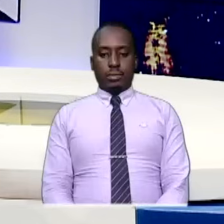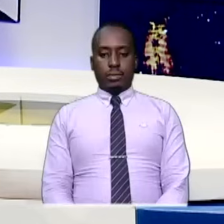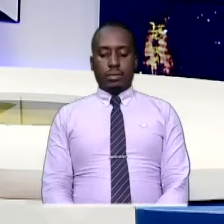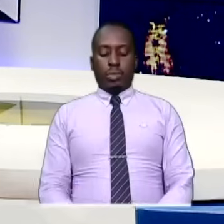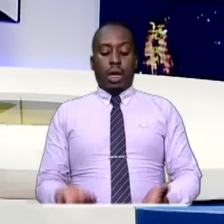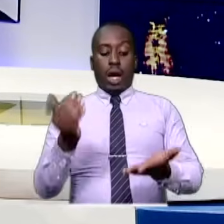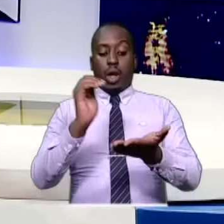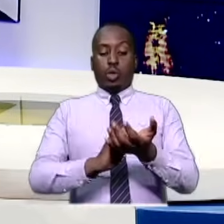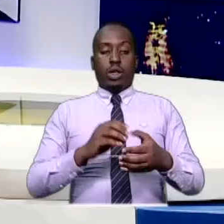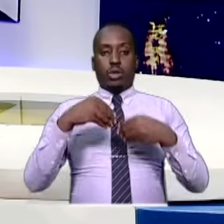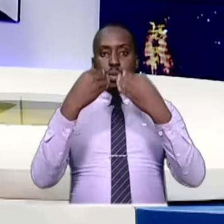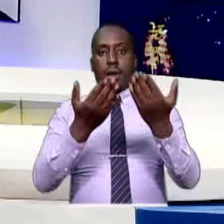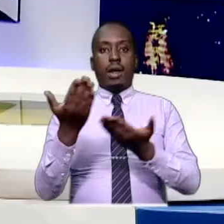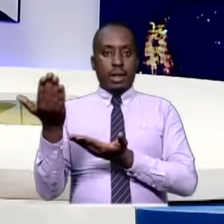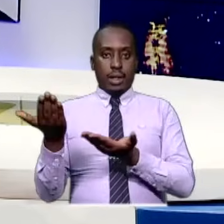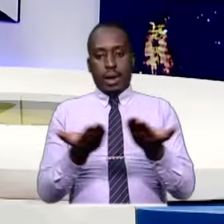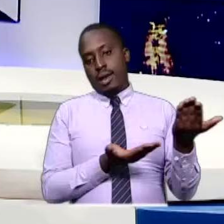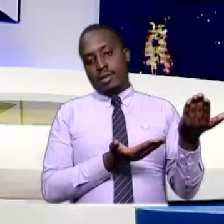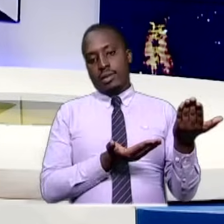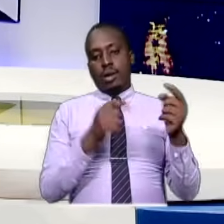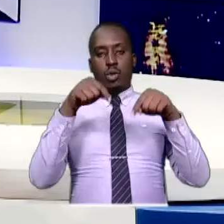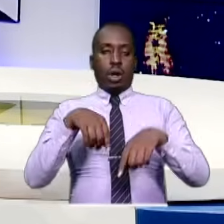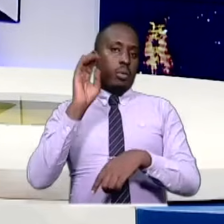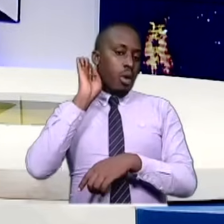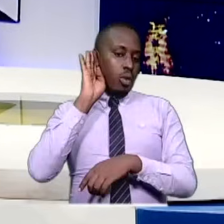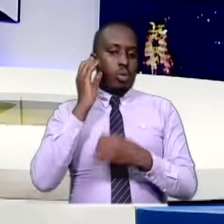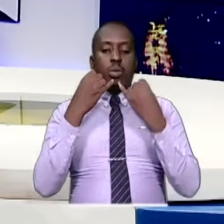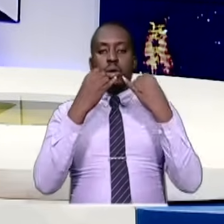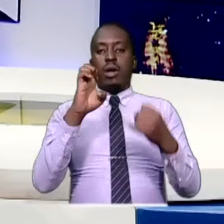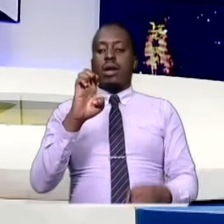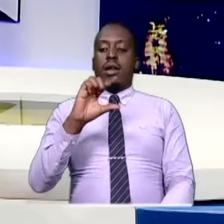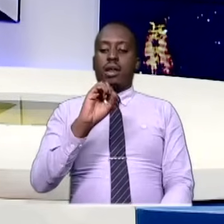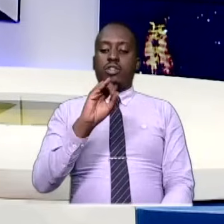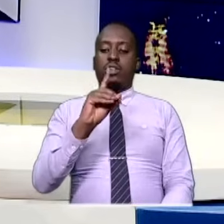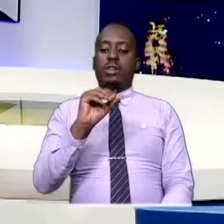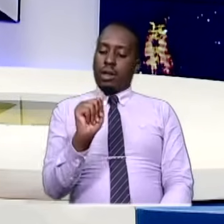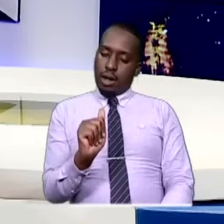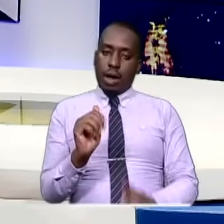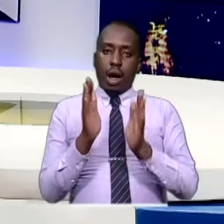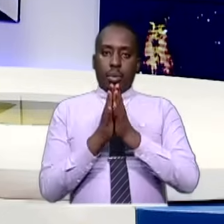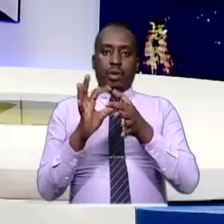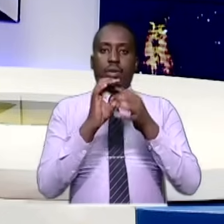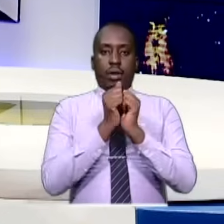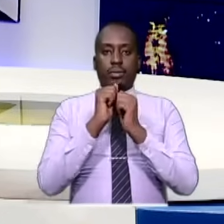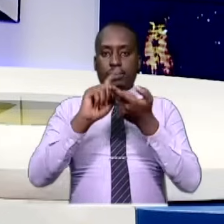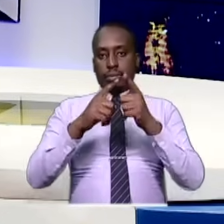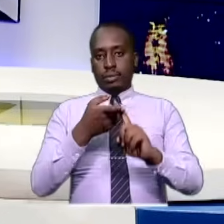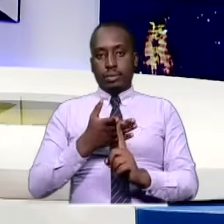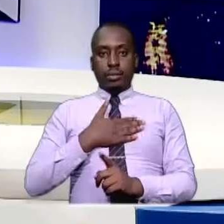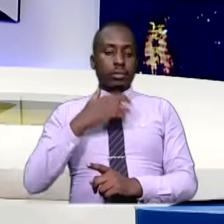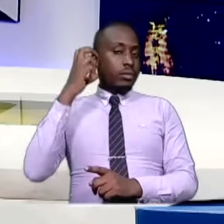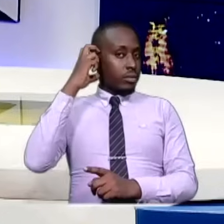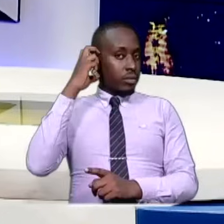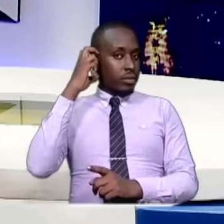Reka none twongere tubahe ikaze kuri aya makuru mugiye kugezwaho nanjye Ingabire JDB byongeye gufatanya na mugenzi wanjye